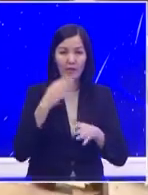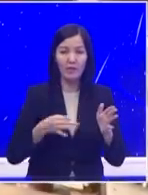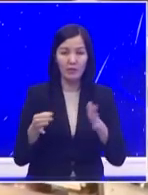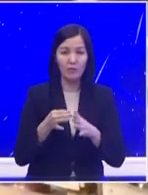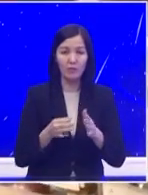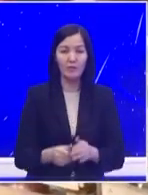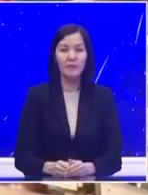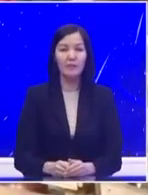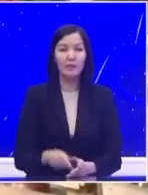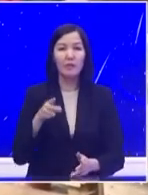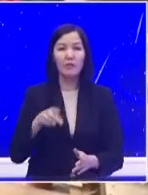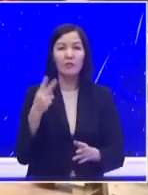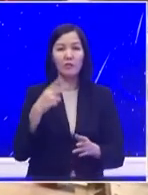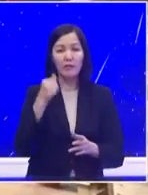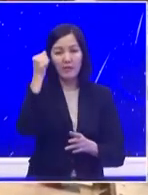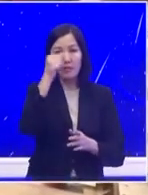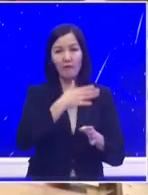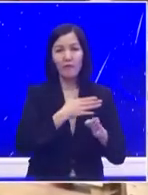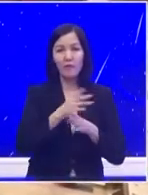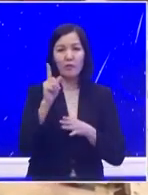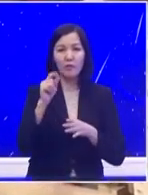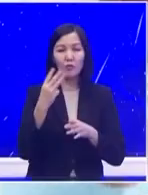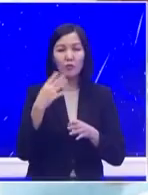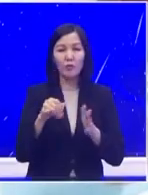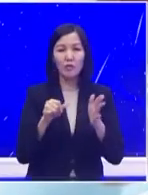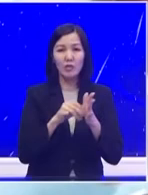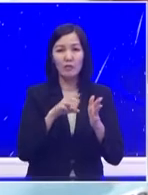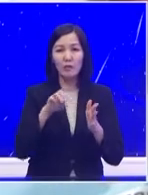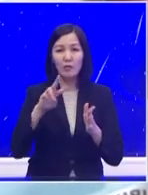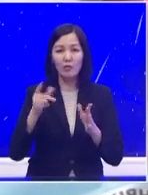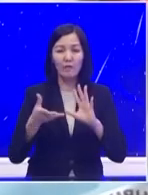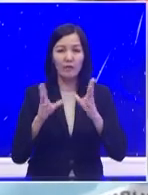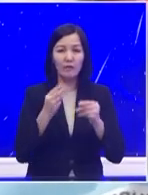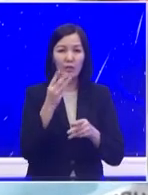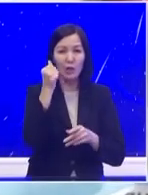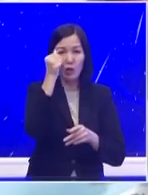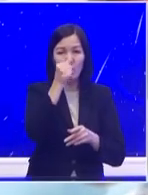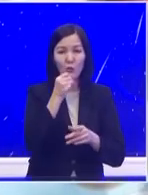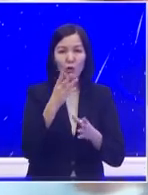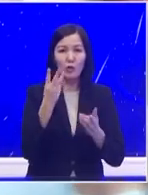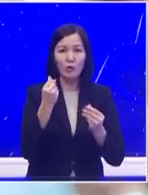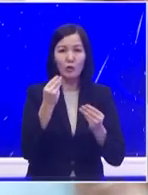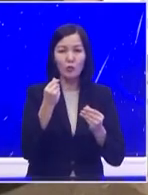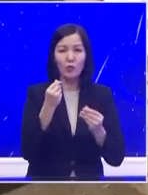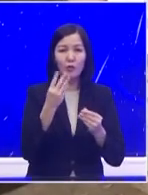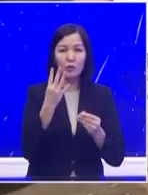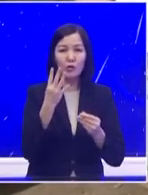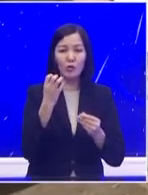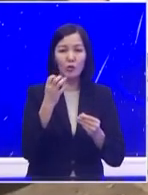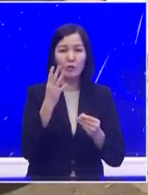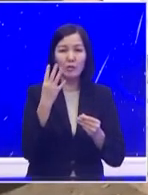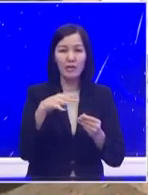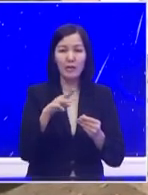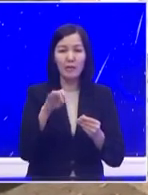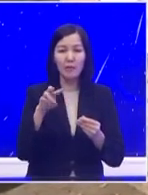области. На 2020 год выделено 146 миллионов тенге. В целом на 3 года эта сумма составляет порядка 440